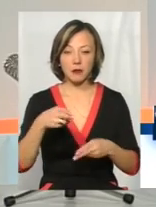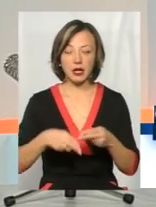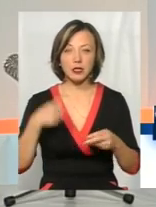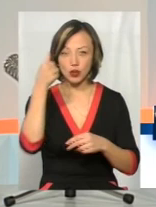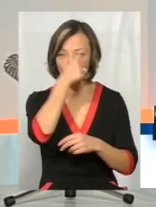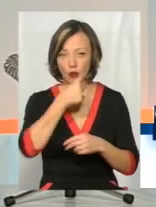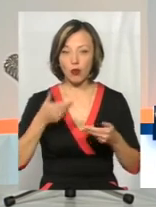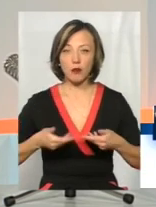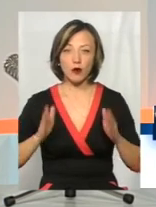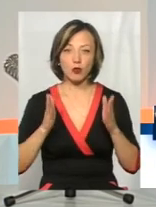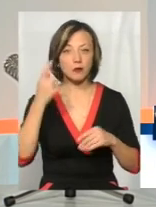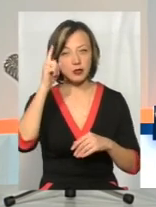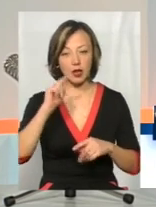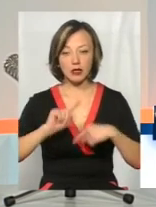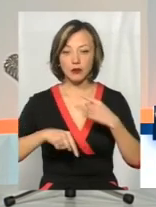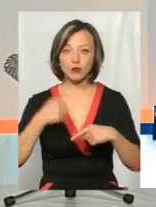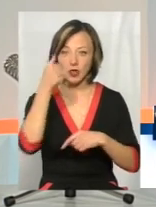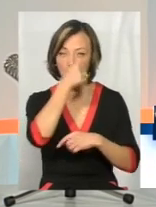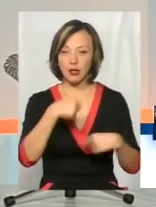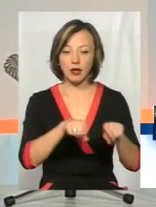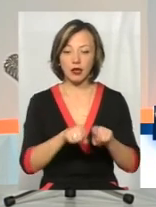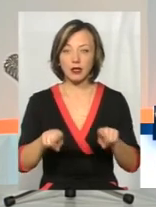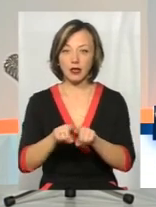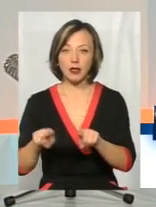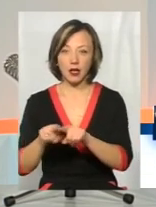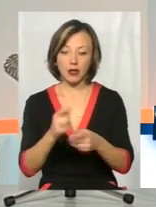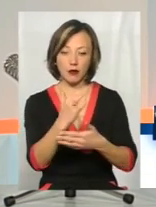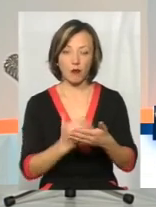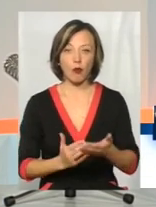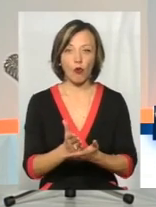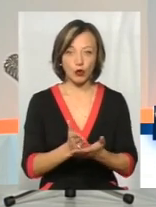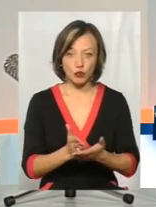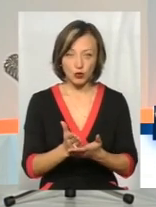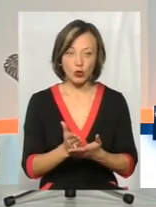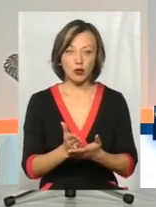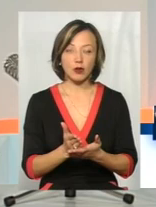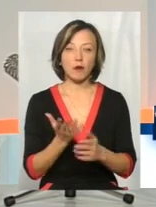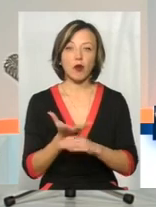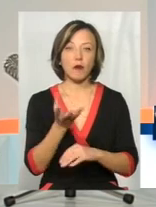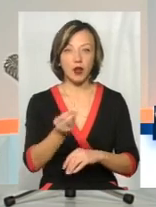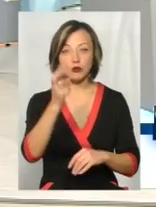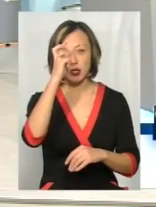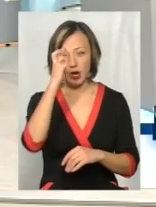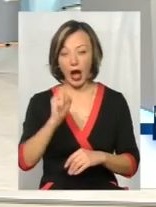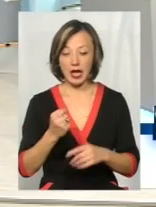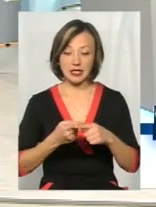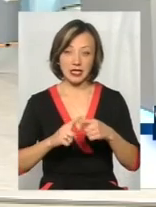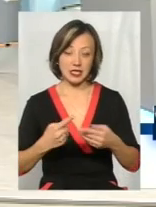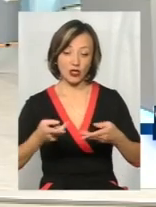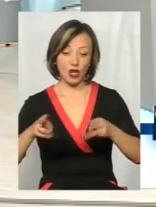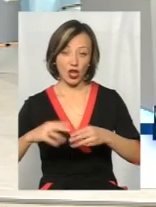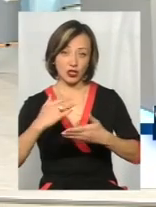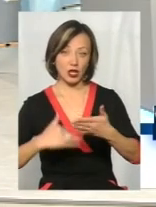року ми будемо знати, що на наступний рік такі послуги проплачує держава. А за оці